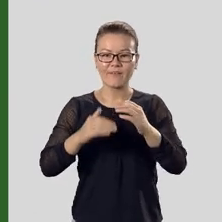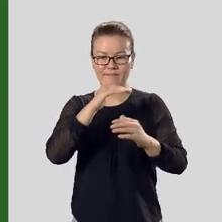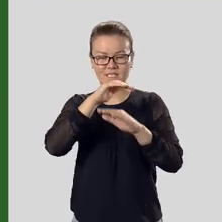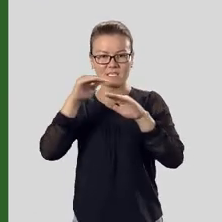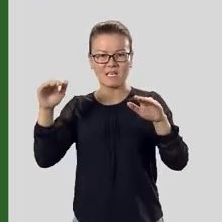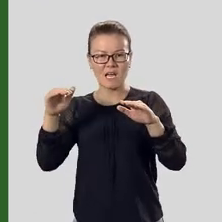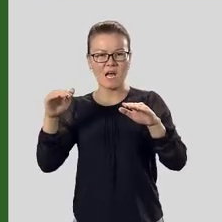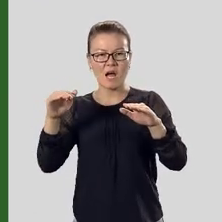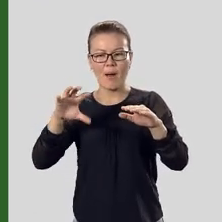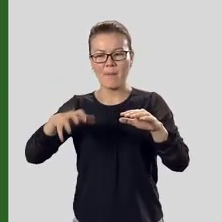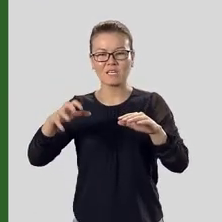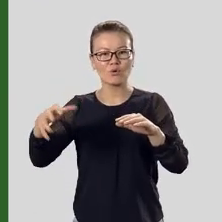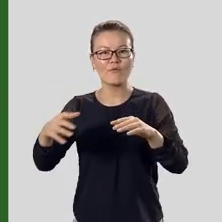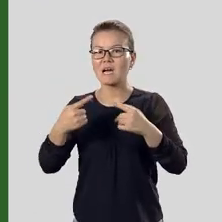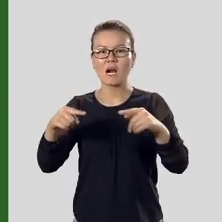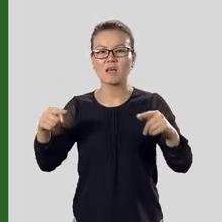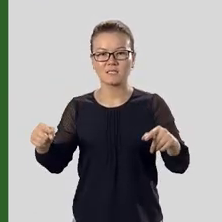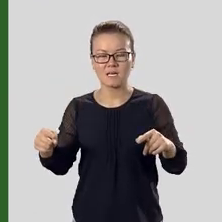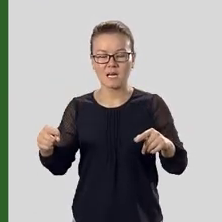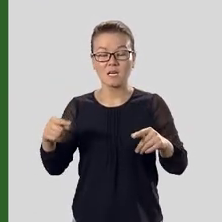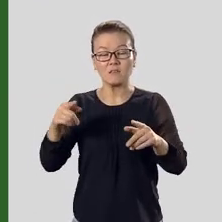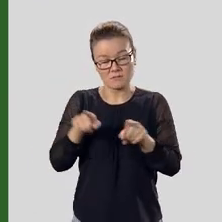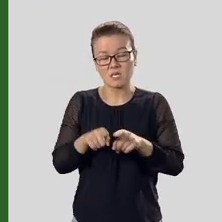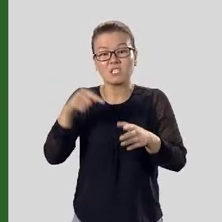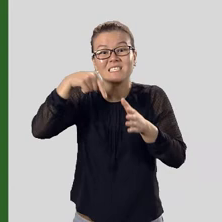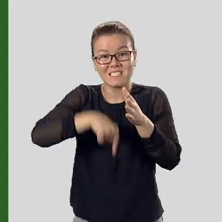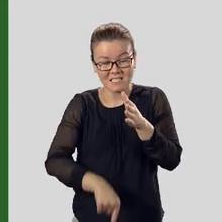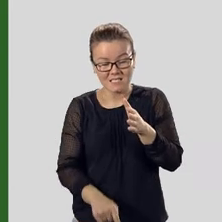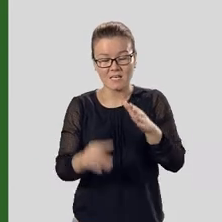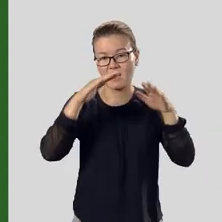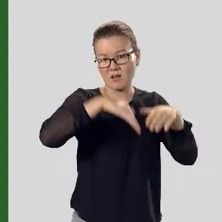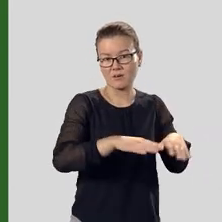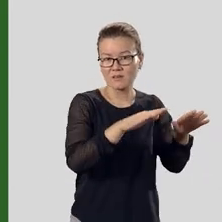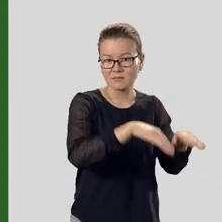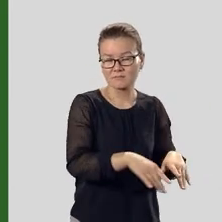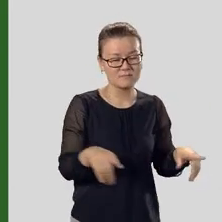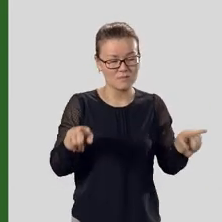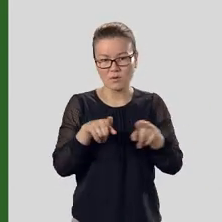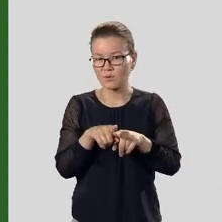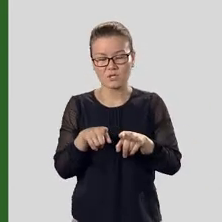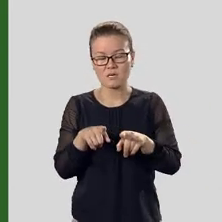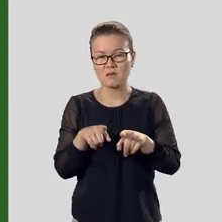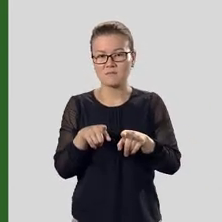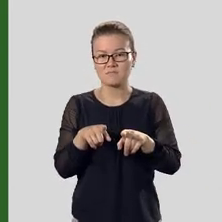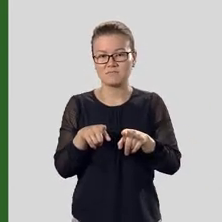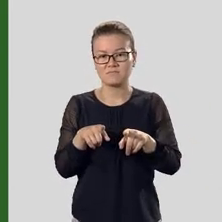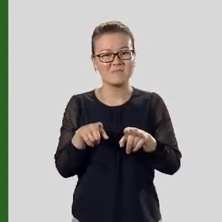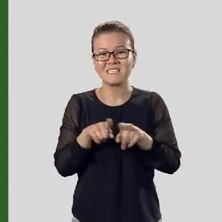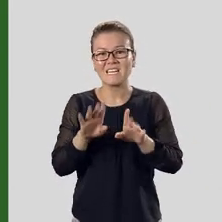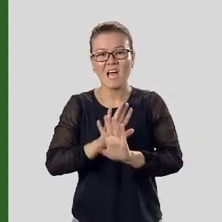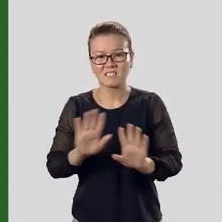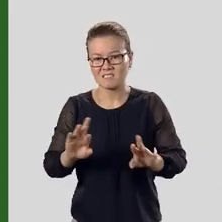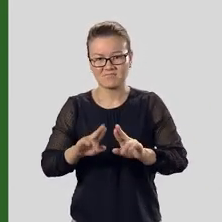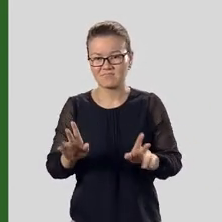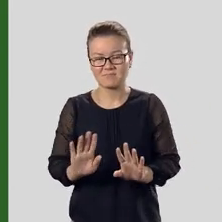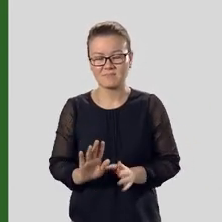материков разная, как и средняя глубина дна у океанов тоже не одинакова.